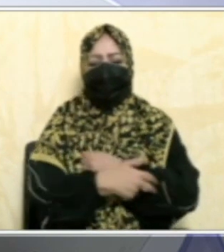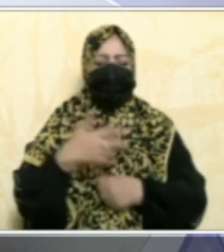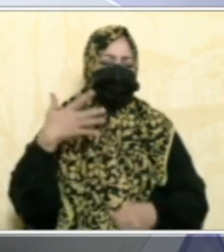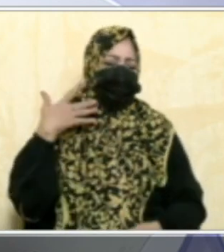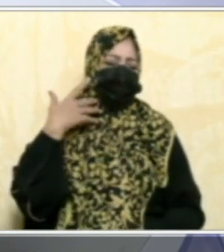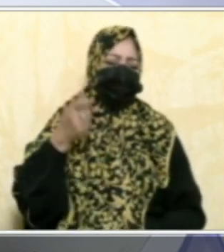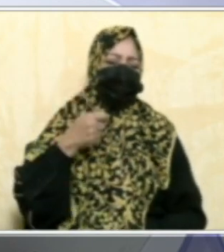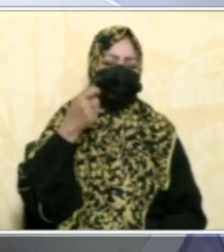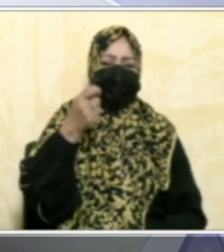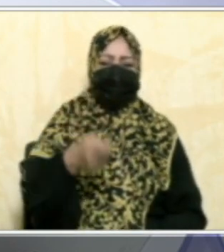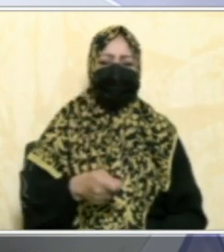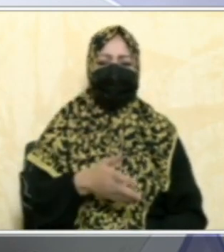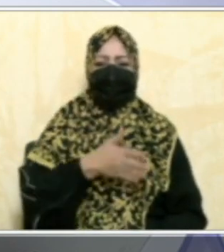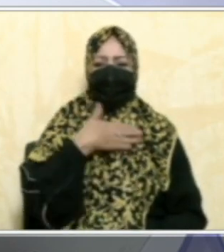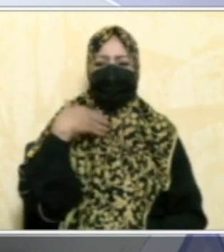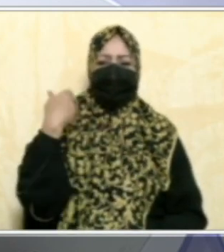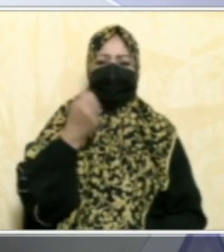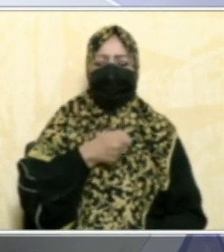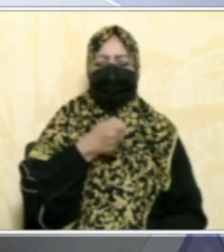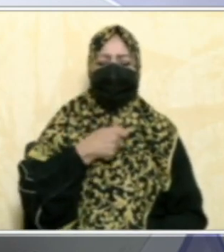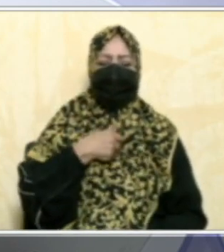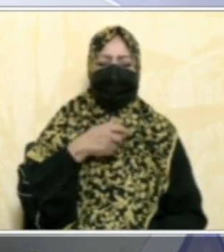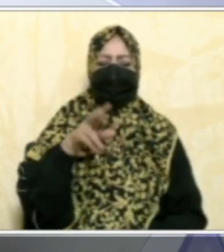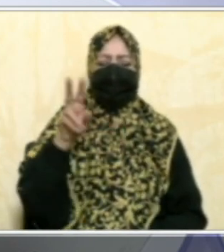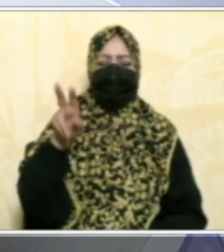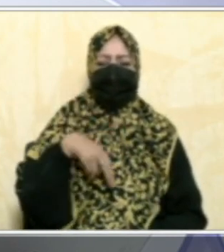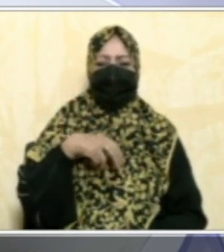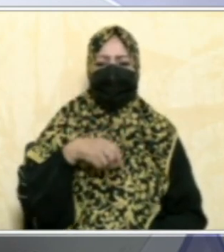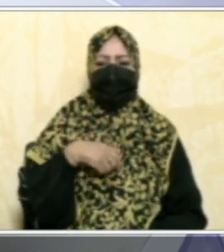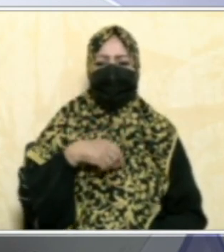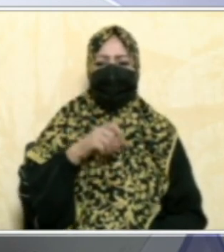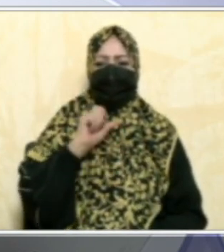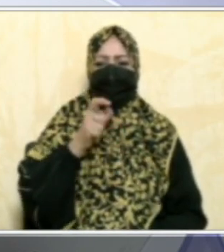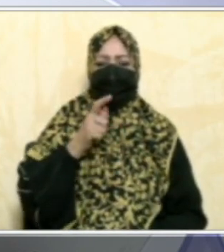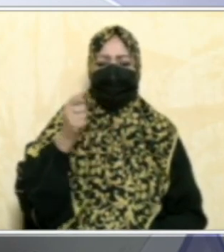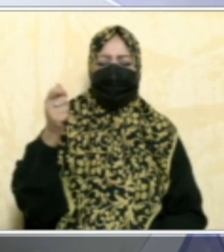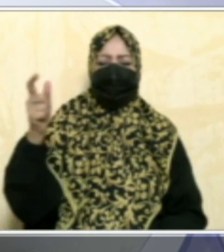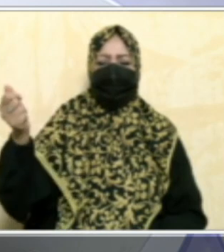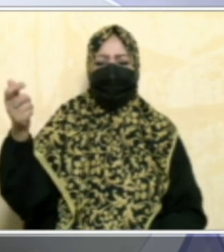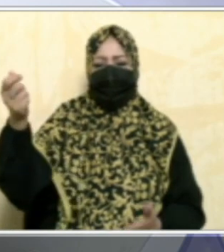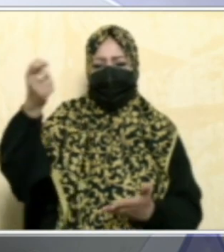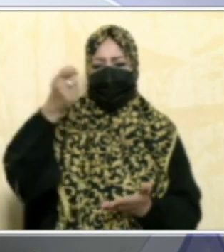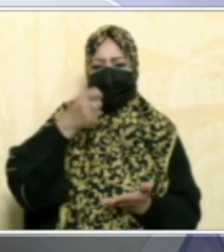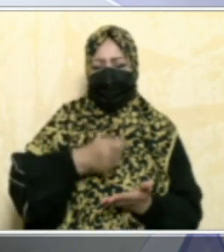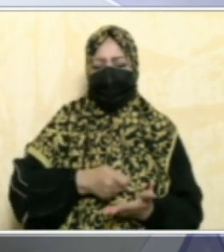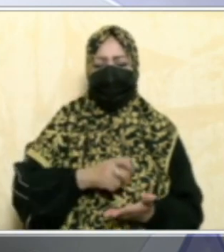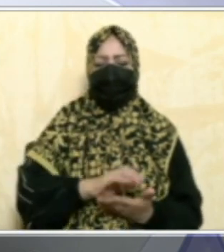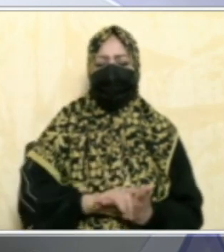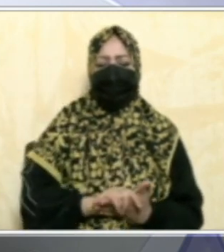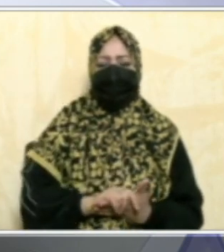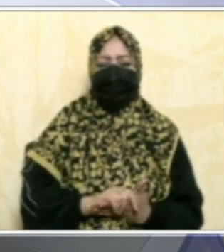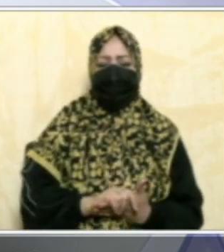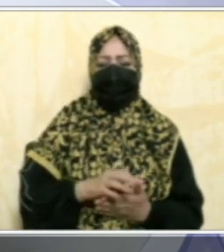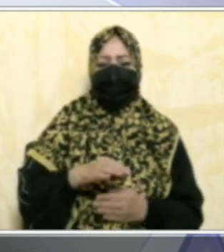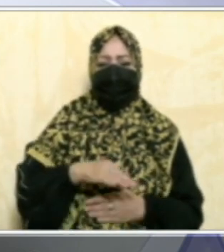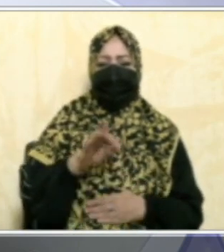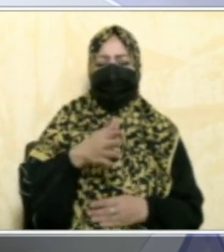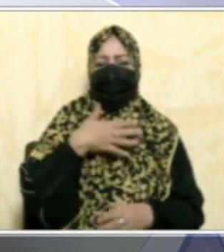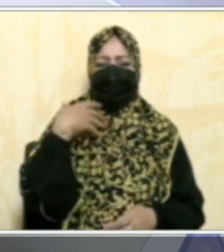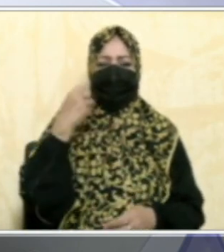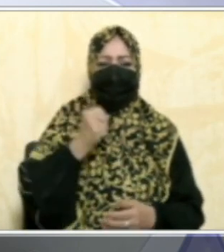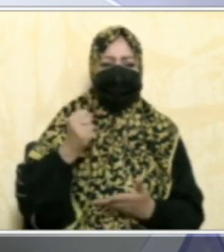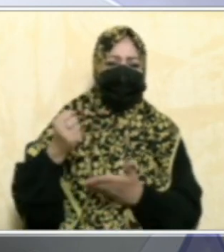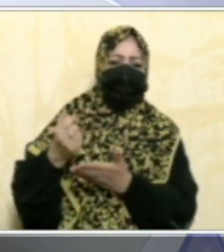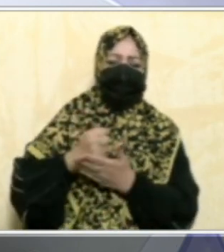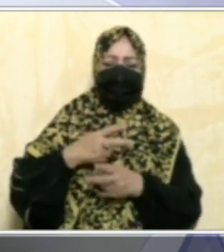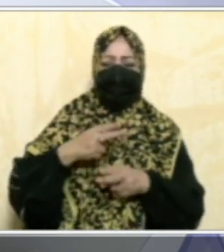من يعني من شخص فلوس ادينت منه وفتحت بيه المحل وقعدت نخلص فيه بشويه شويه يعني